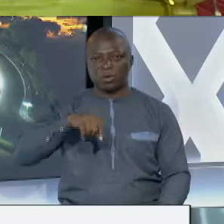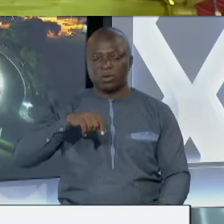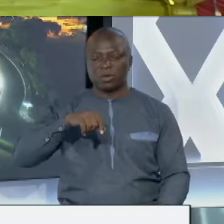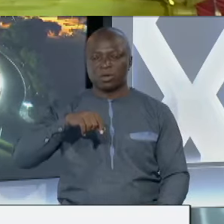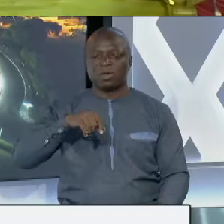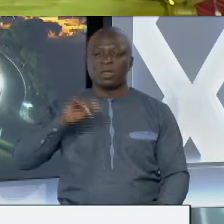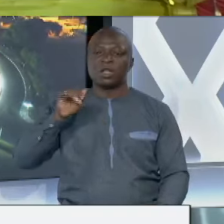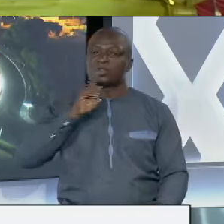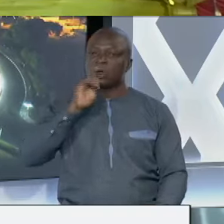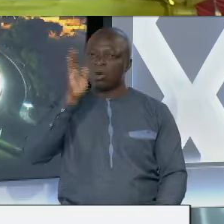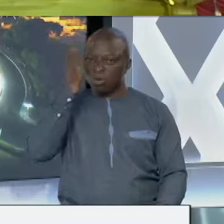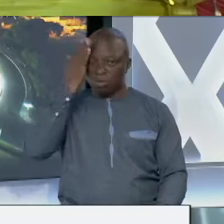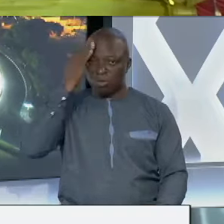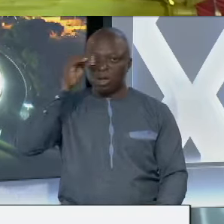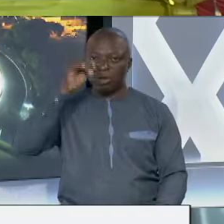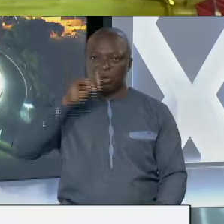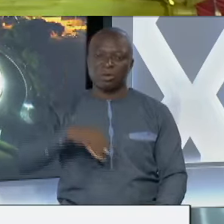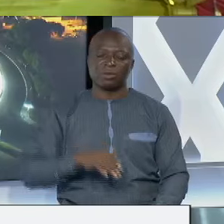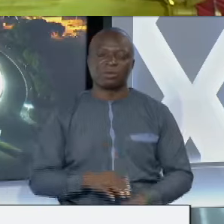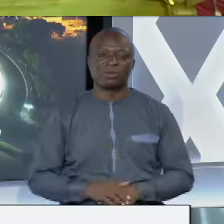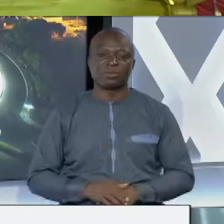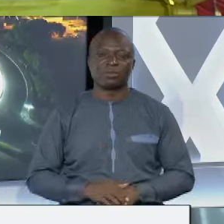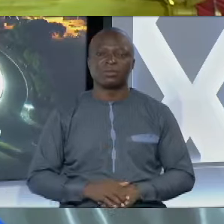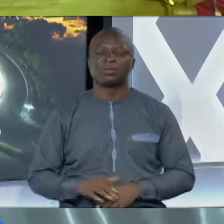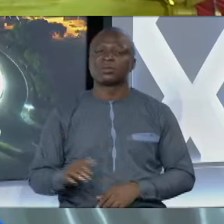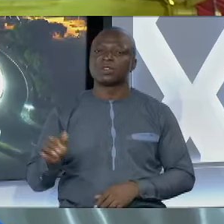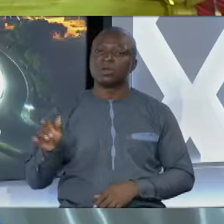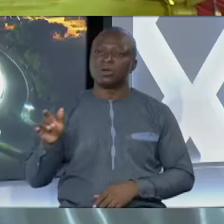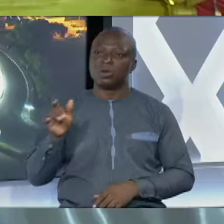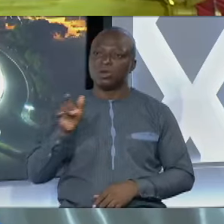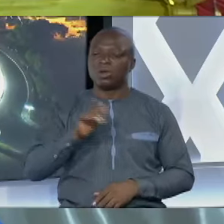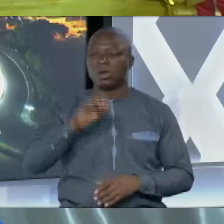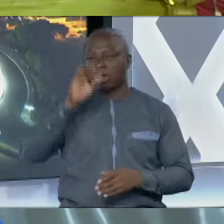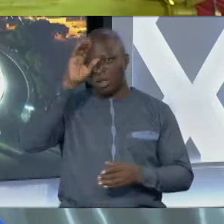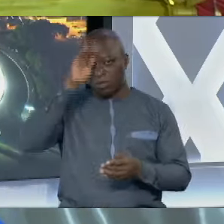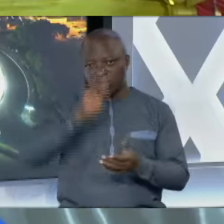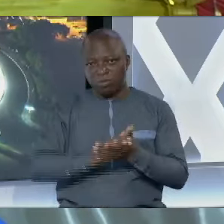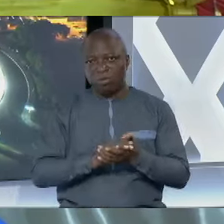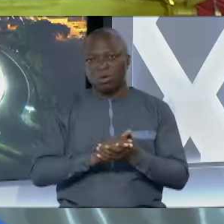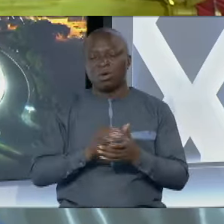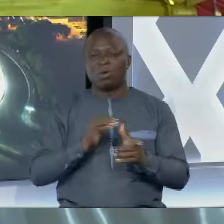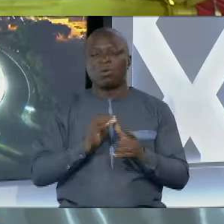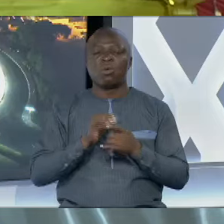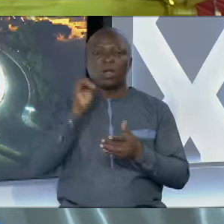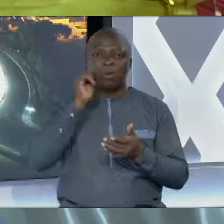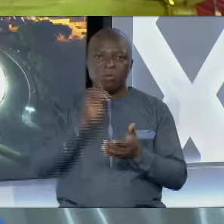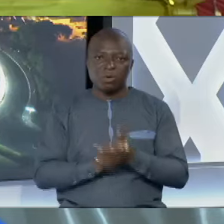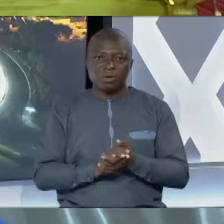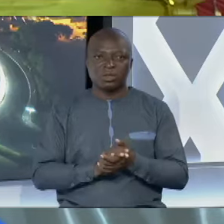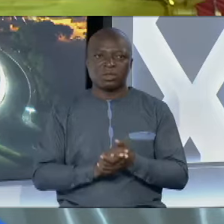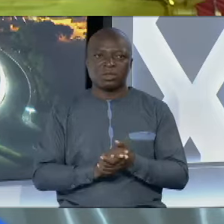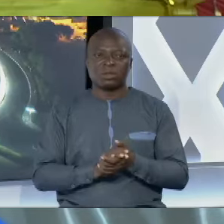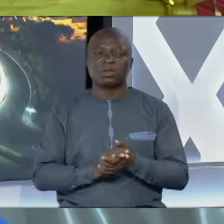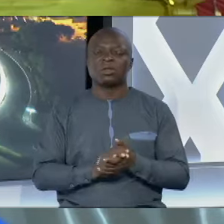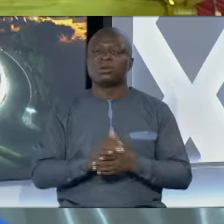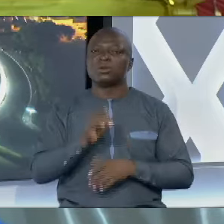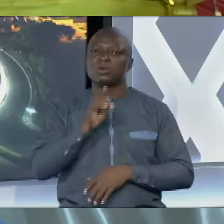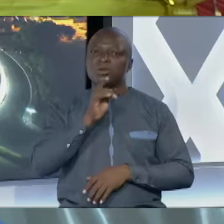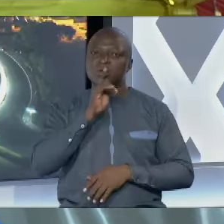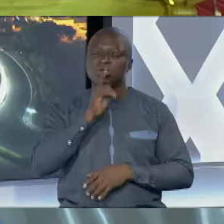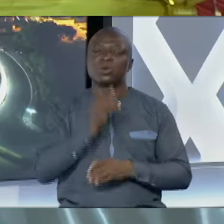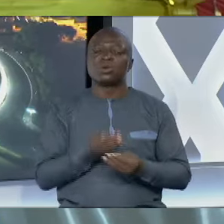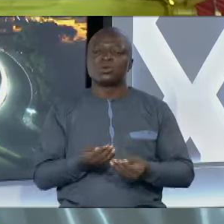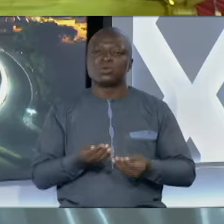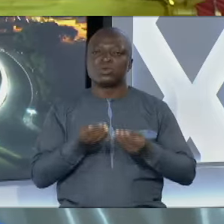qu'elles soient au courant que leur époux ou épouse sont